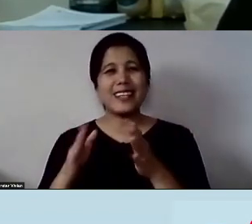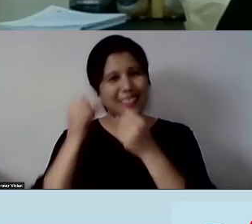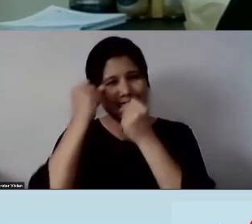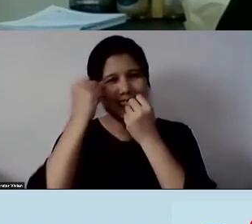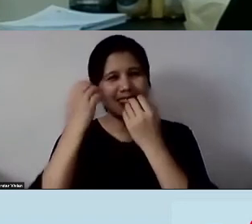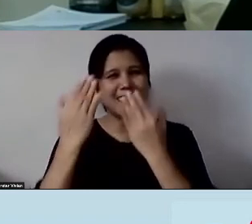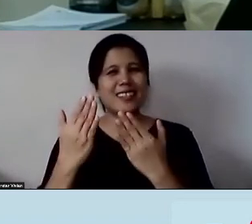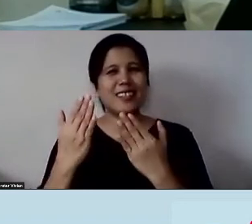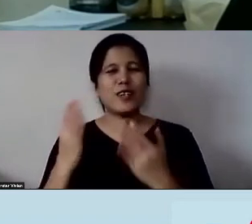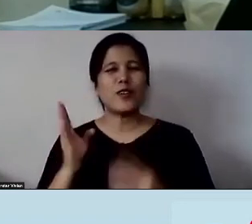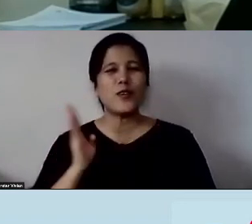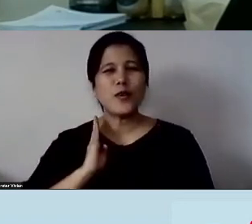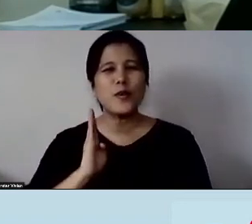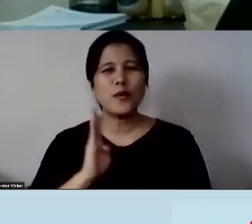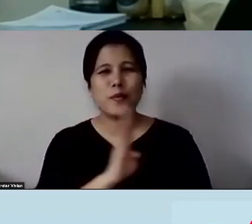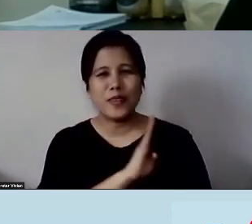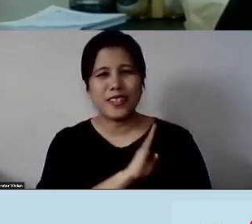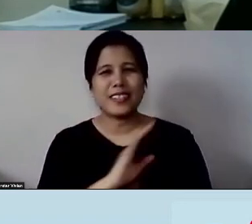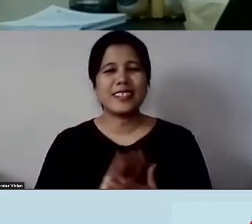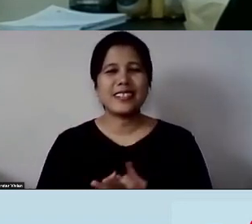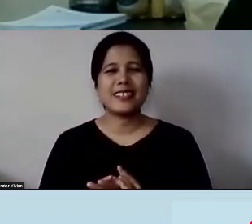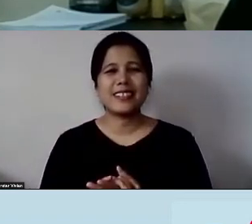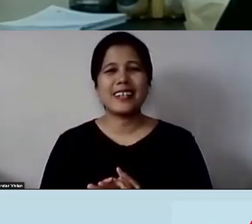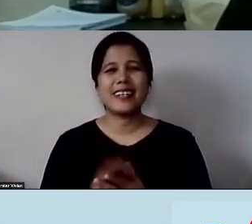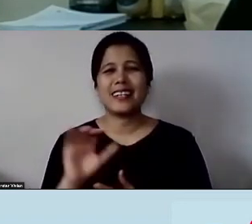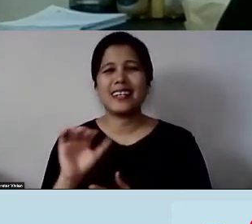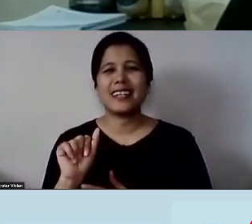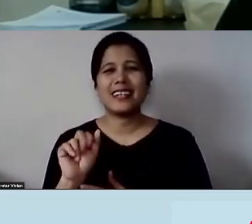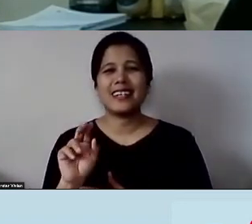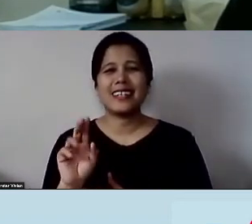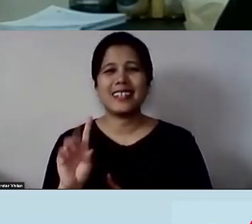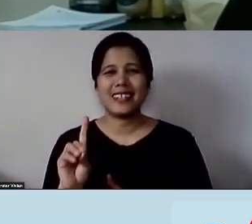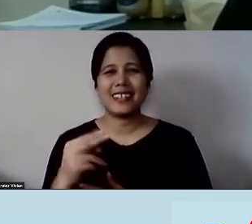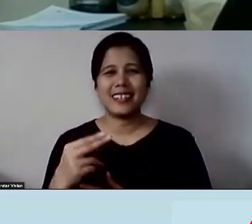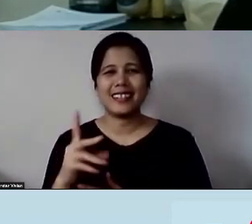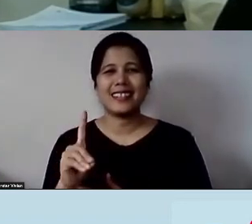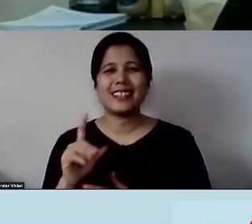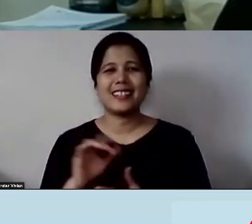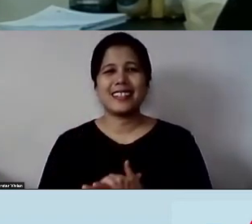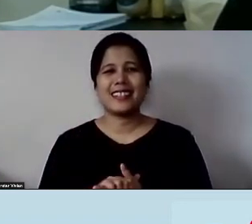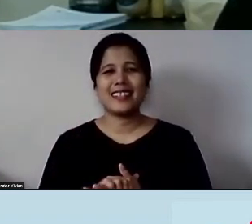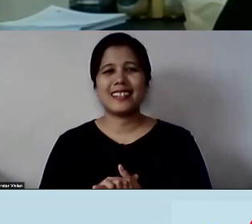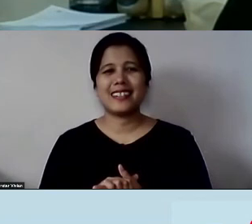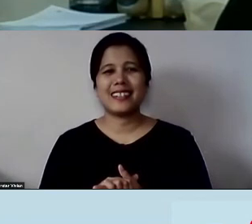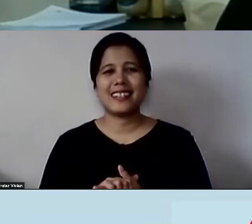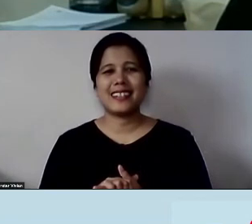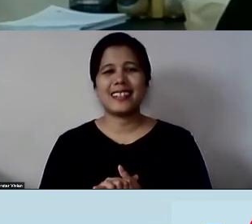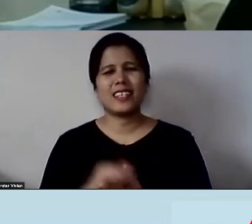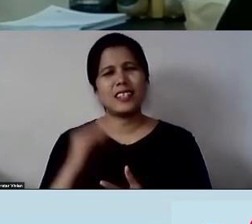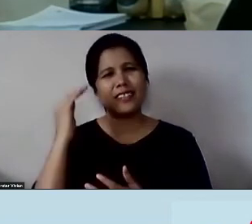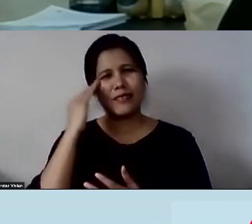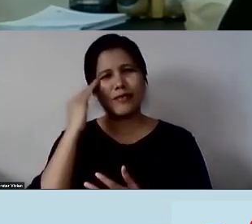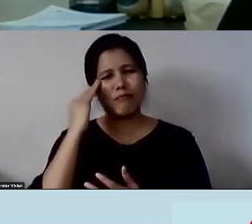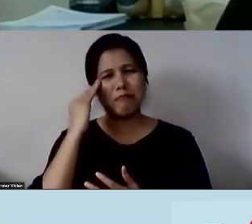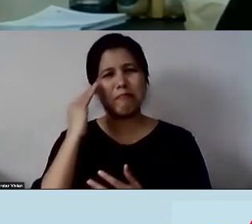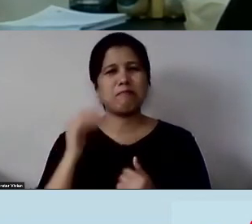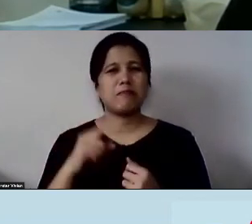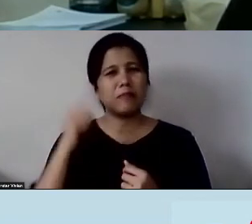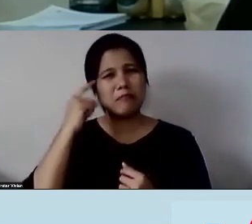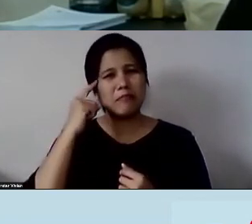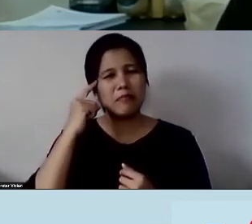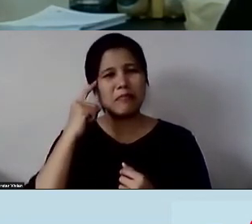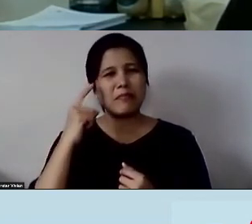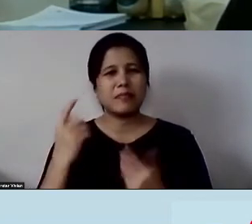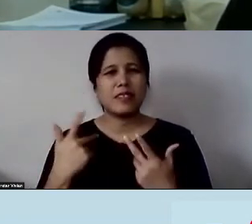the board po ng ADHD, and I'm serious about that, na to take the ASEAN into account. And I think that our